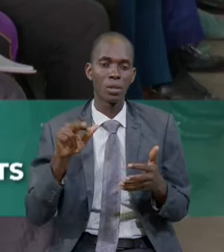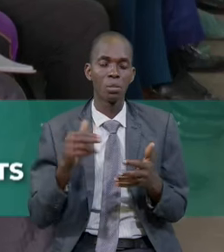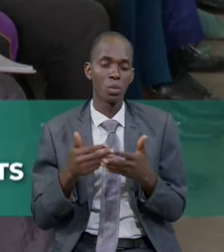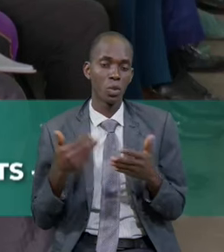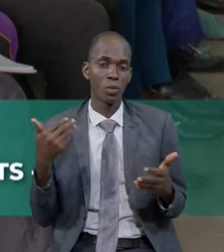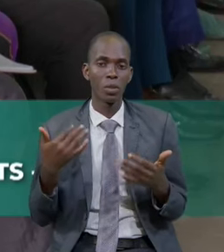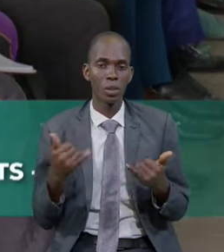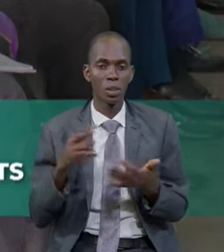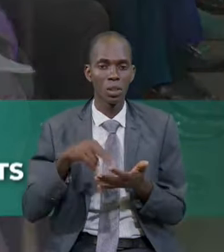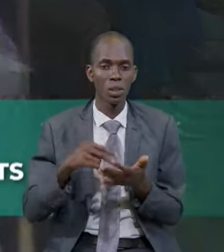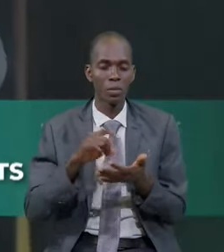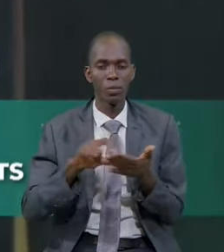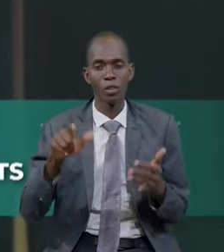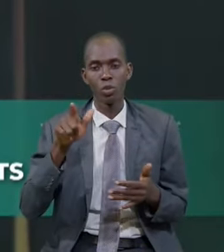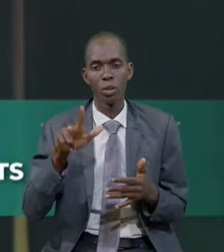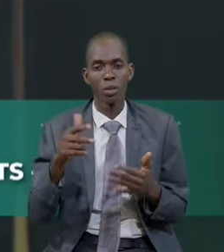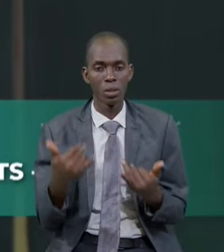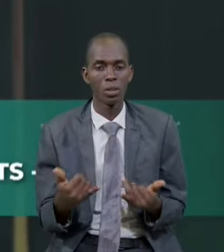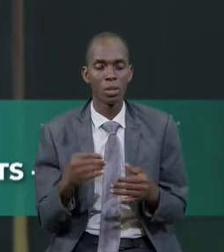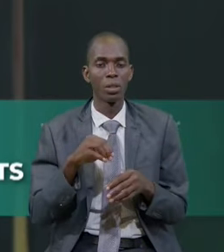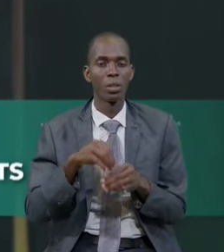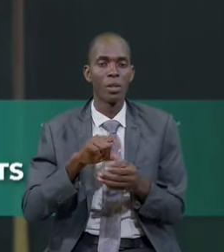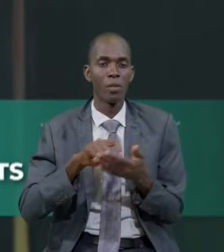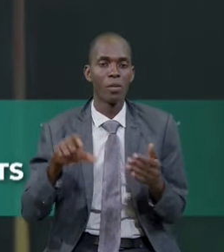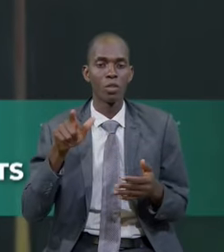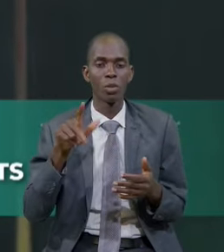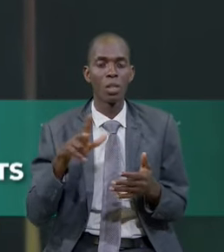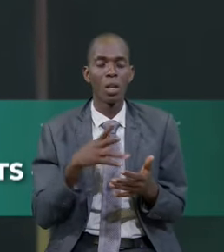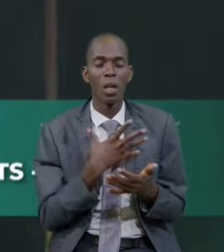voyons le verset 23 maintenant, verset 23.